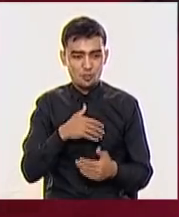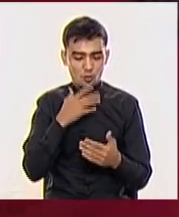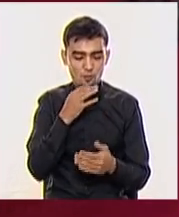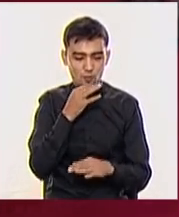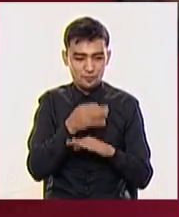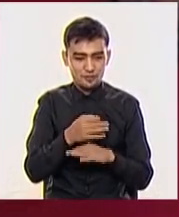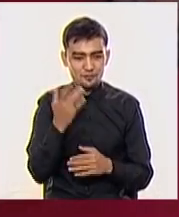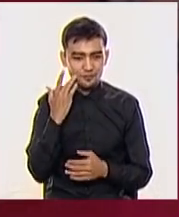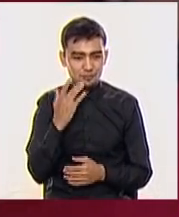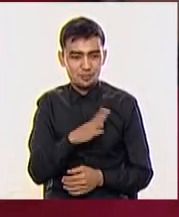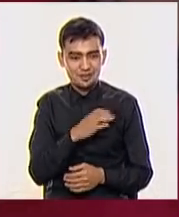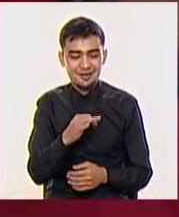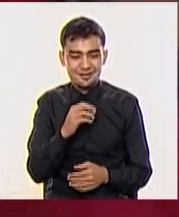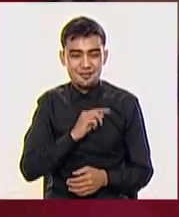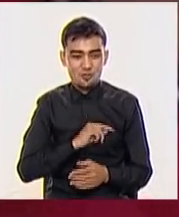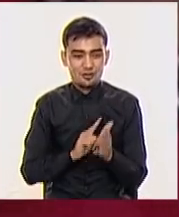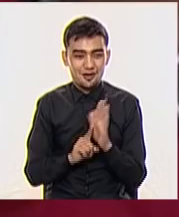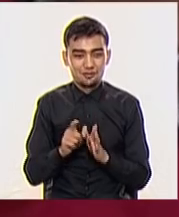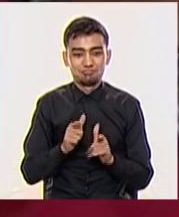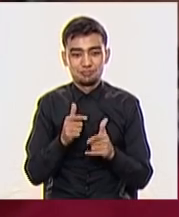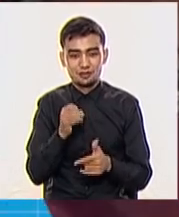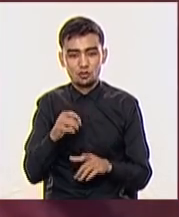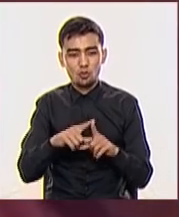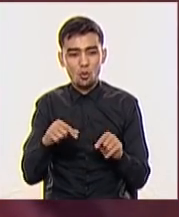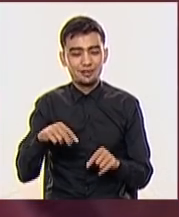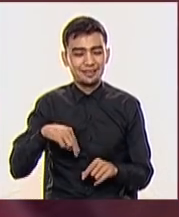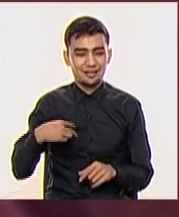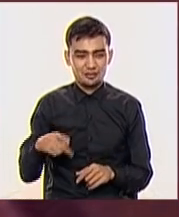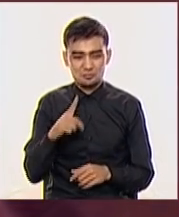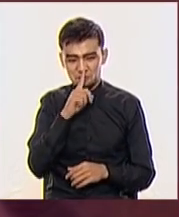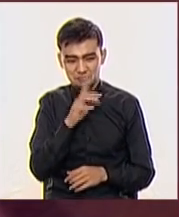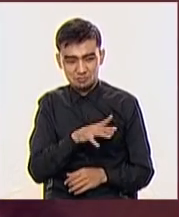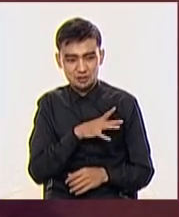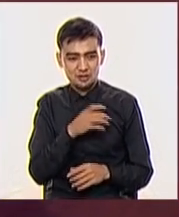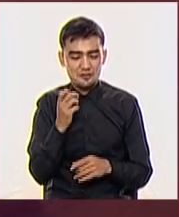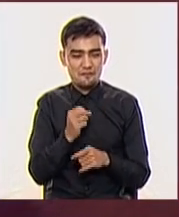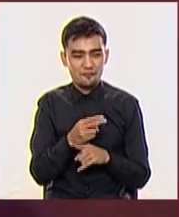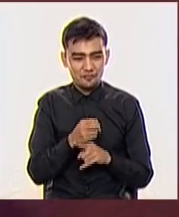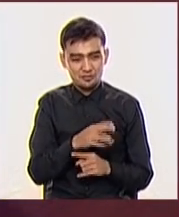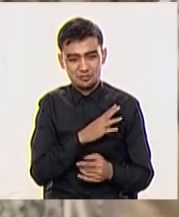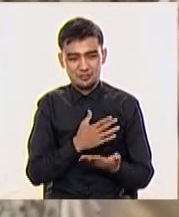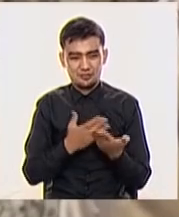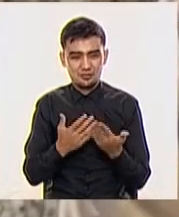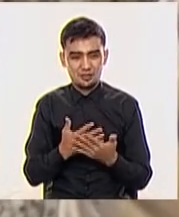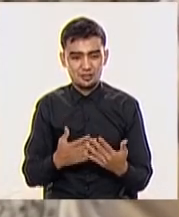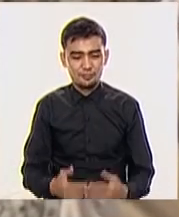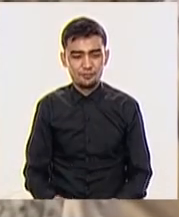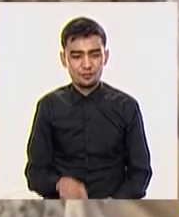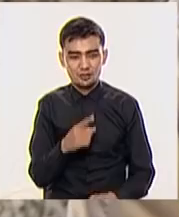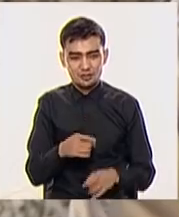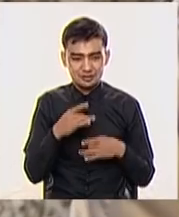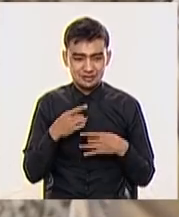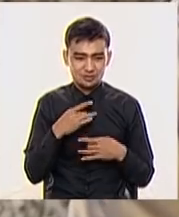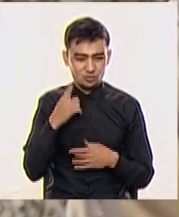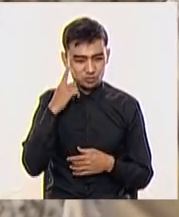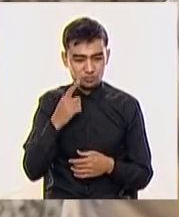болған. Бірақ қызметіне енді кіріскен маманды мұндағы мектеп директоры жақтырмай қудалады дейді әріптестері. Қатты стресске түсу деп